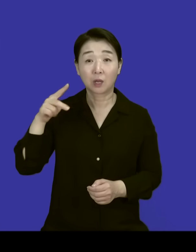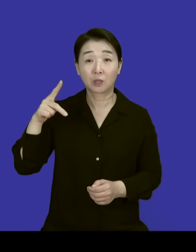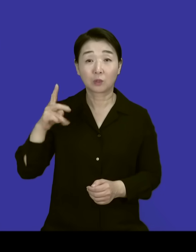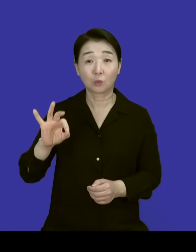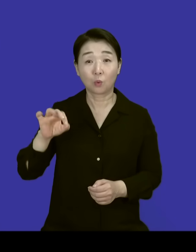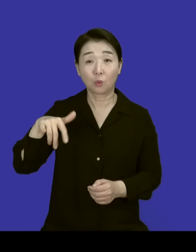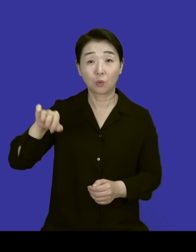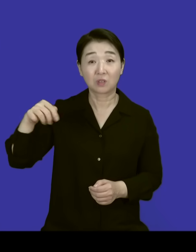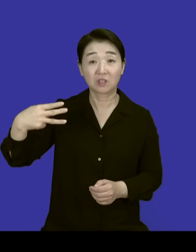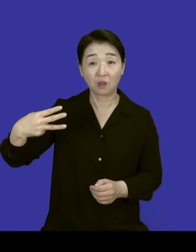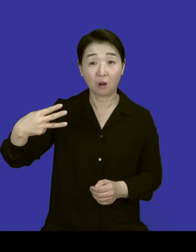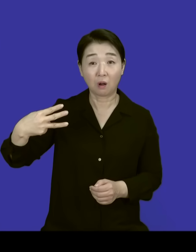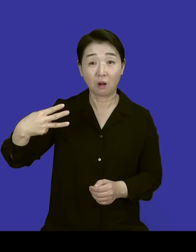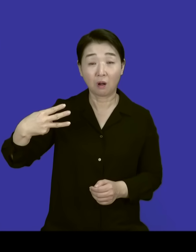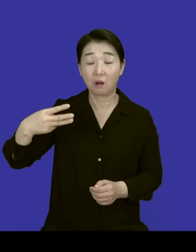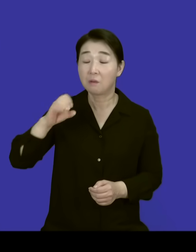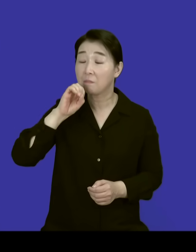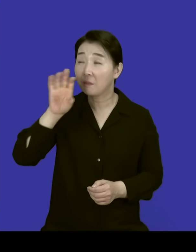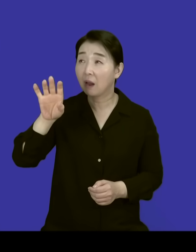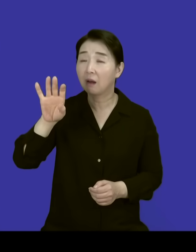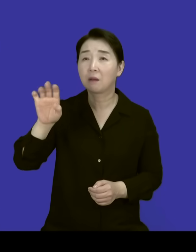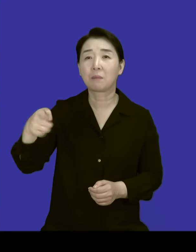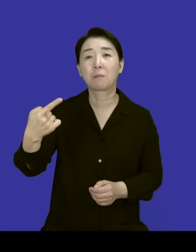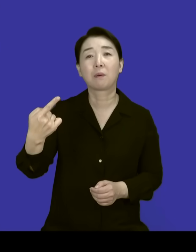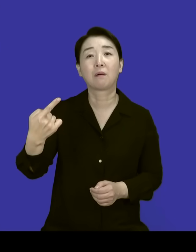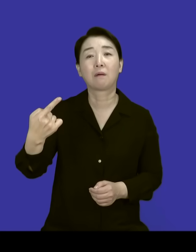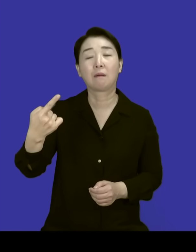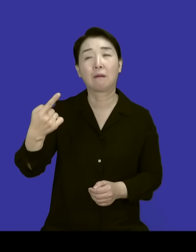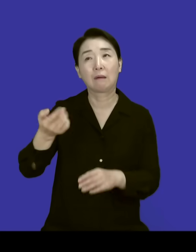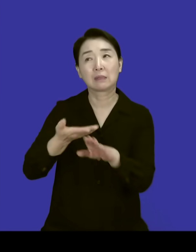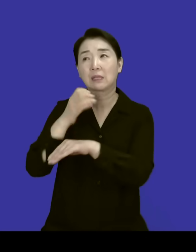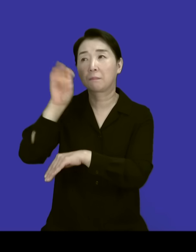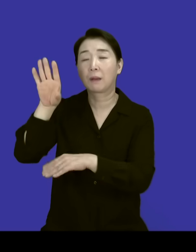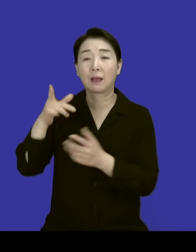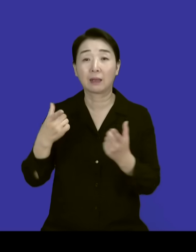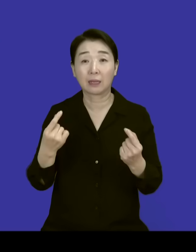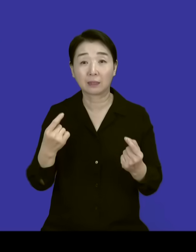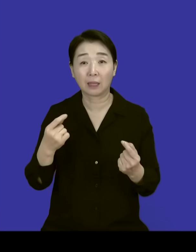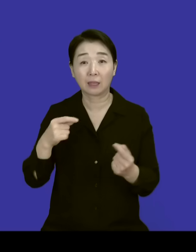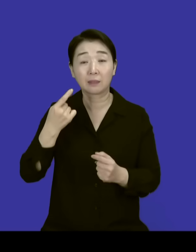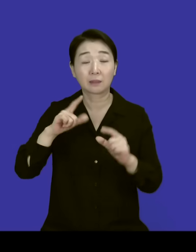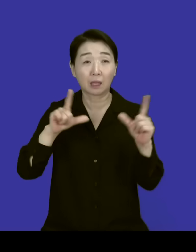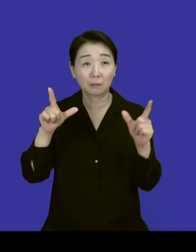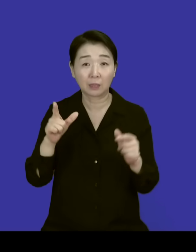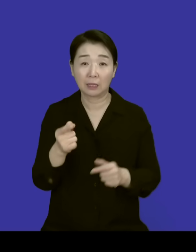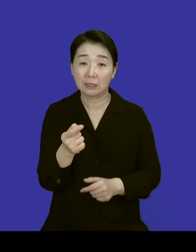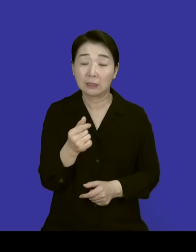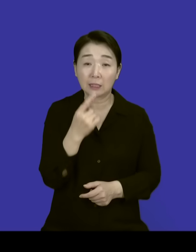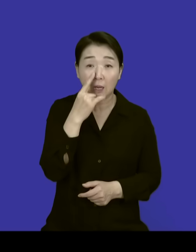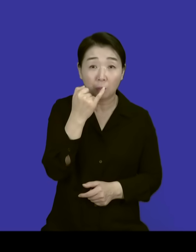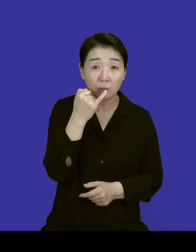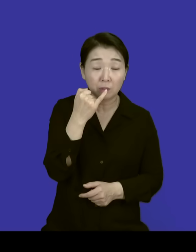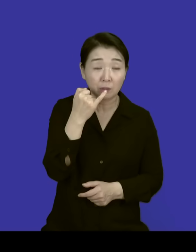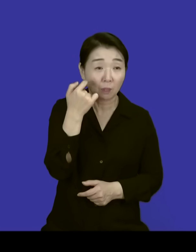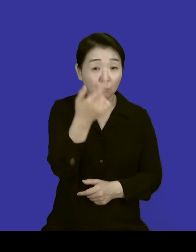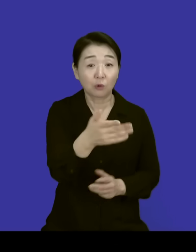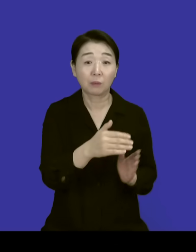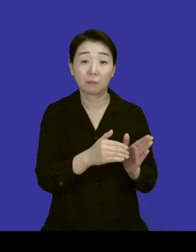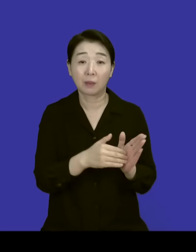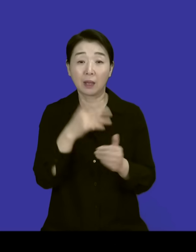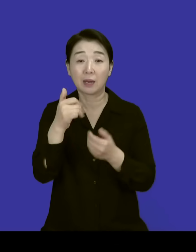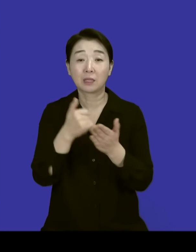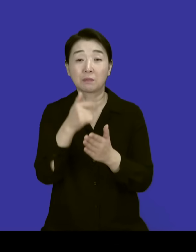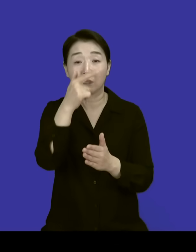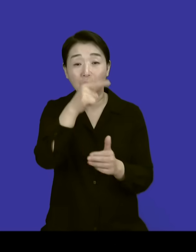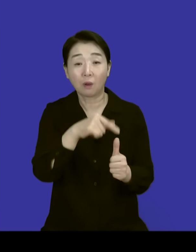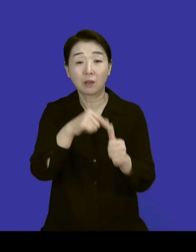한 100번을 넘긴 것 같아요 꿈에서요. 그래서 그 다음날 작은 어머니한테 한번 여쭤봤더니 예. 하나님이 너